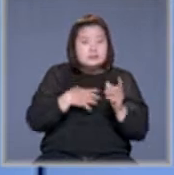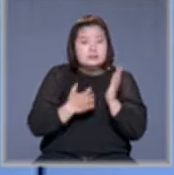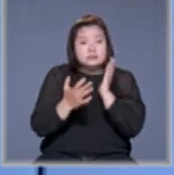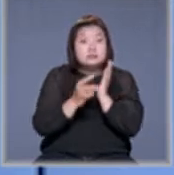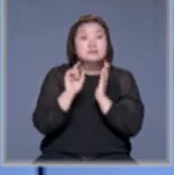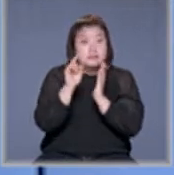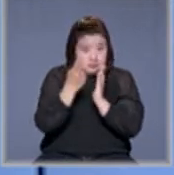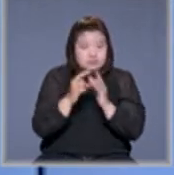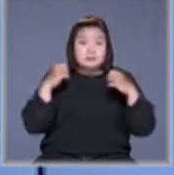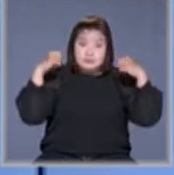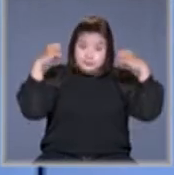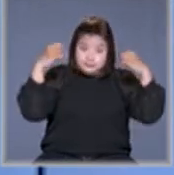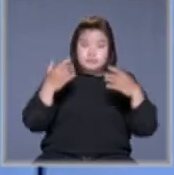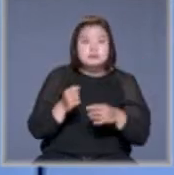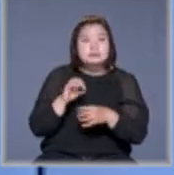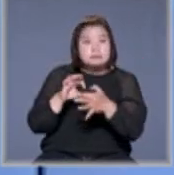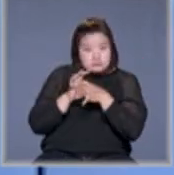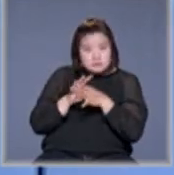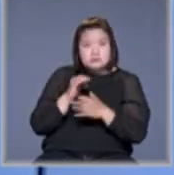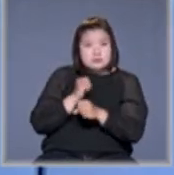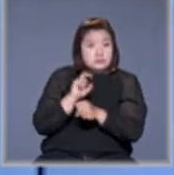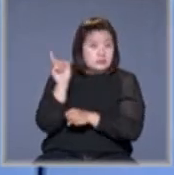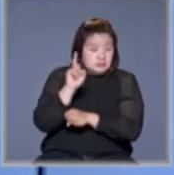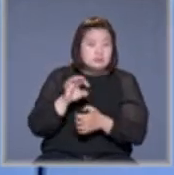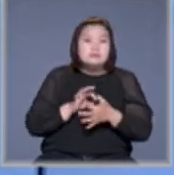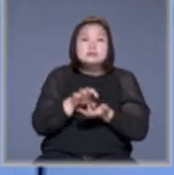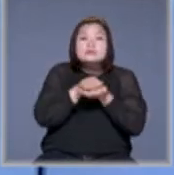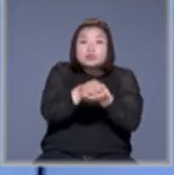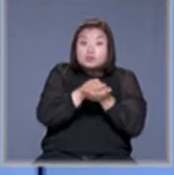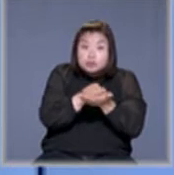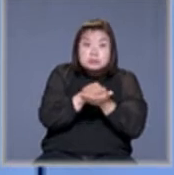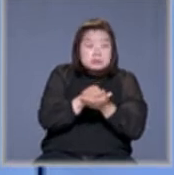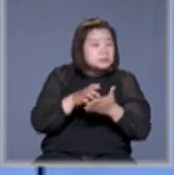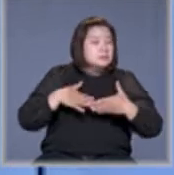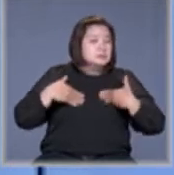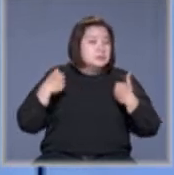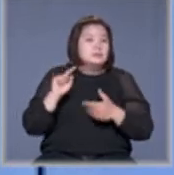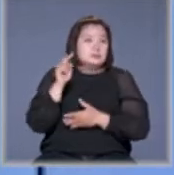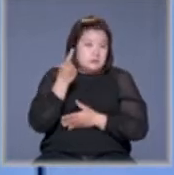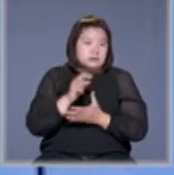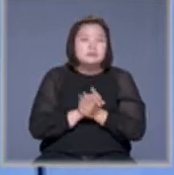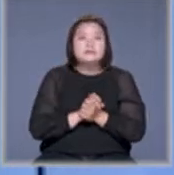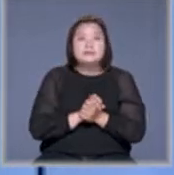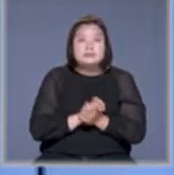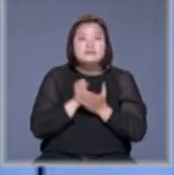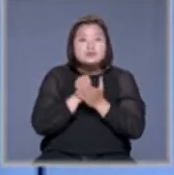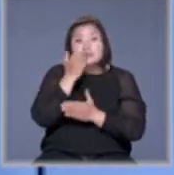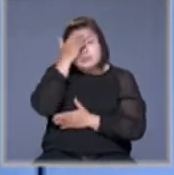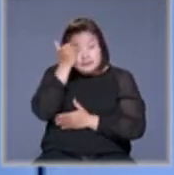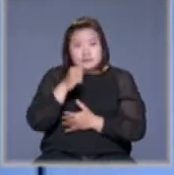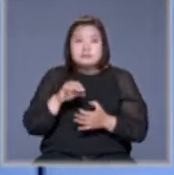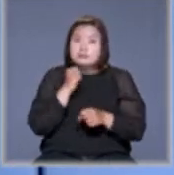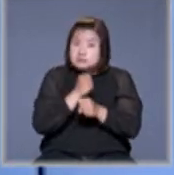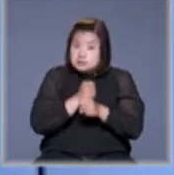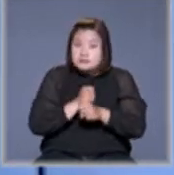การไฟฟ้านครหลวงครับที่ได้มีการนำนวัตกรรมการให้บริการที่ทันสมัยนะครับมาจัดการแสดงนิทรรศ